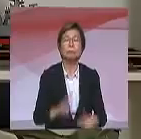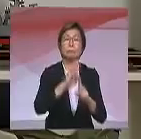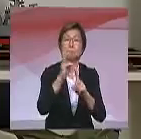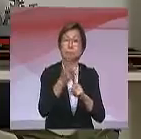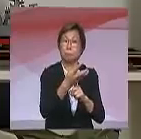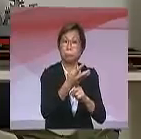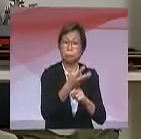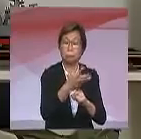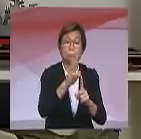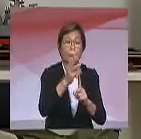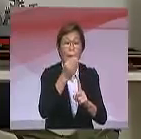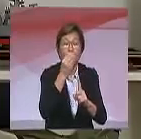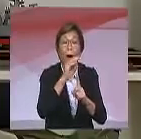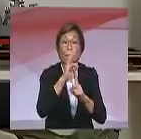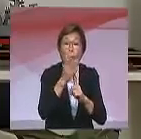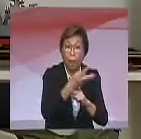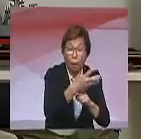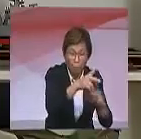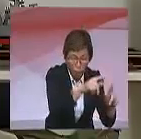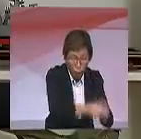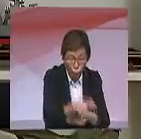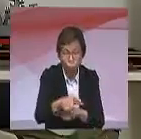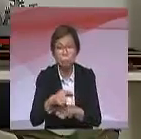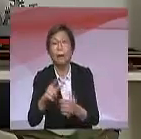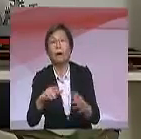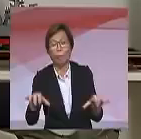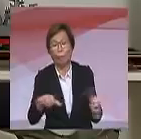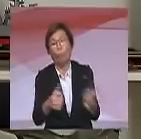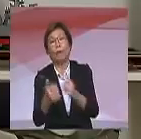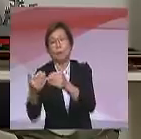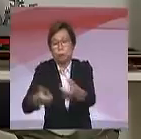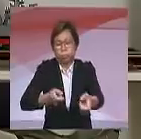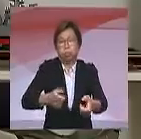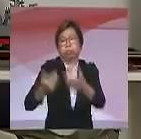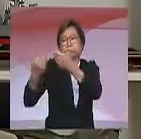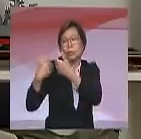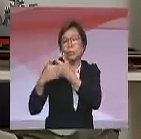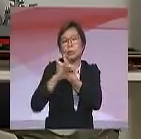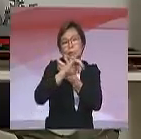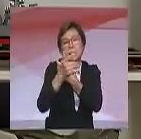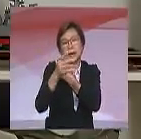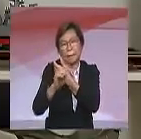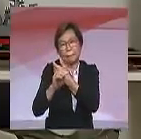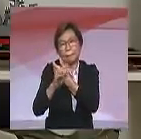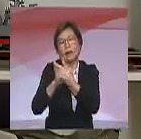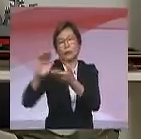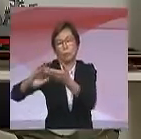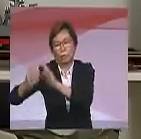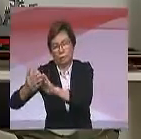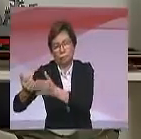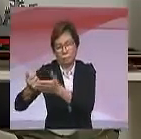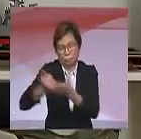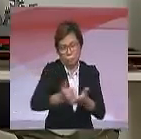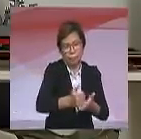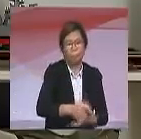oleh pihak berkuasa tempatan dan Jabatan Kebajikan Masyarakat. Penduduk terlibat